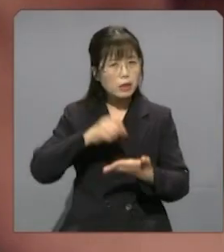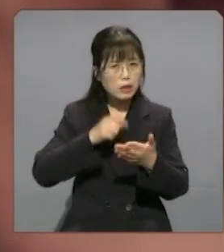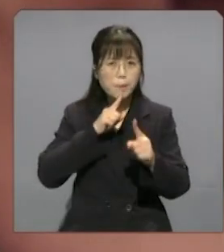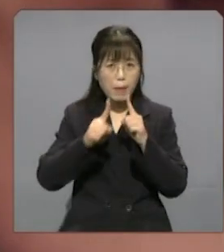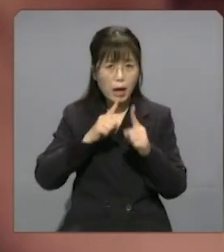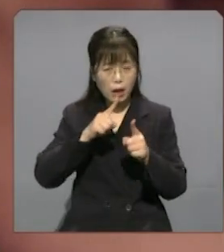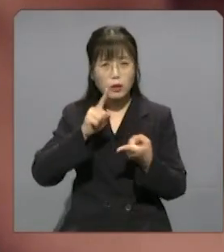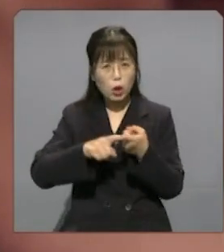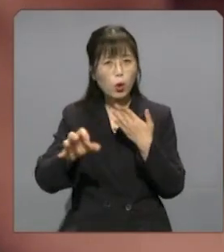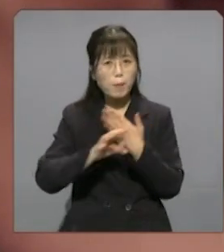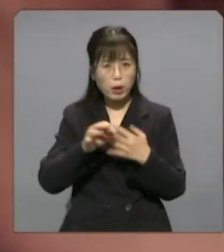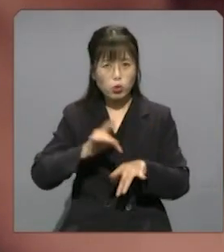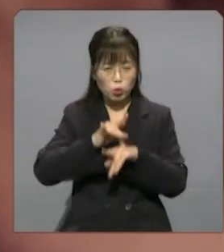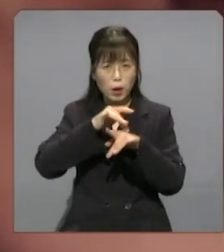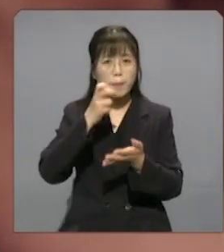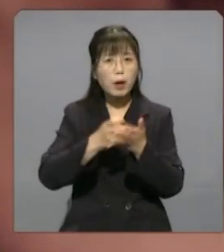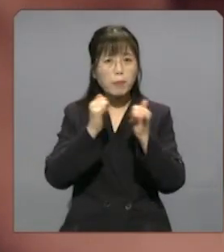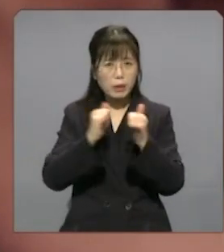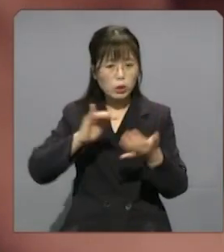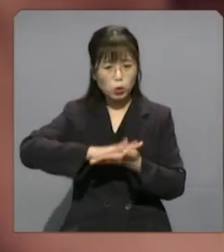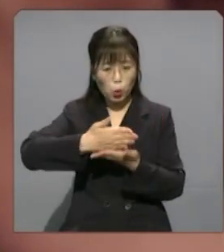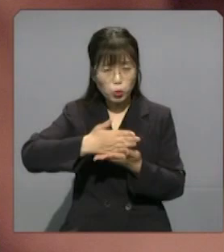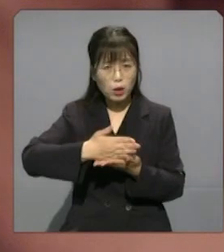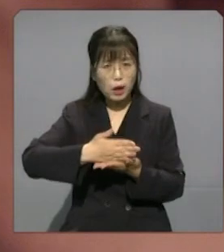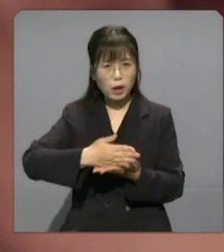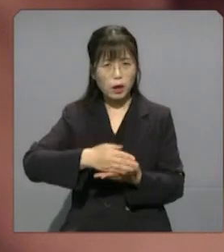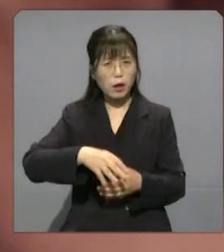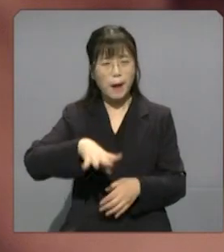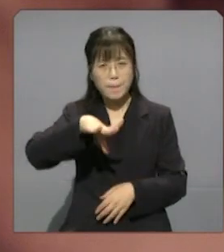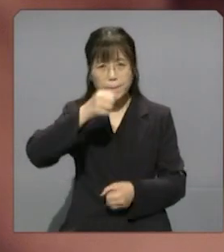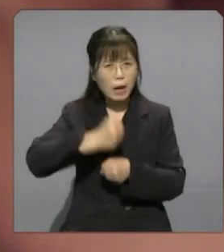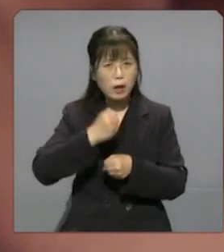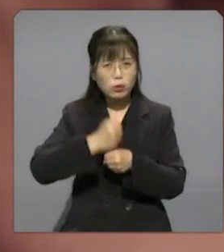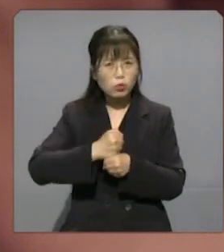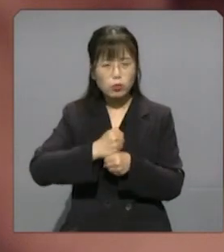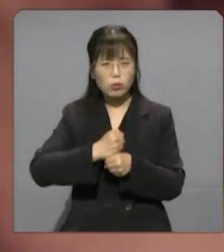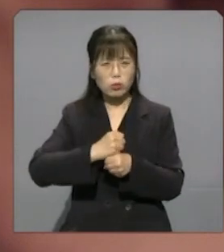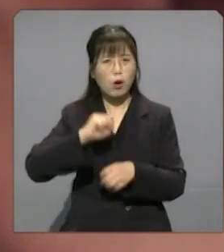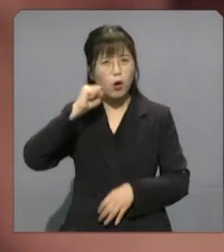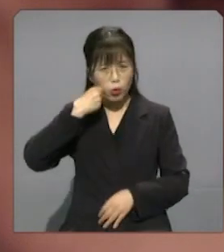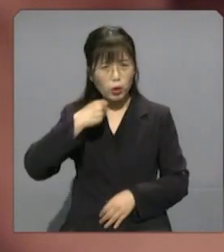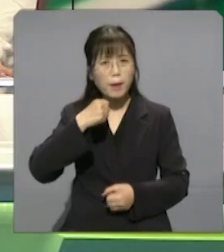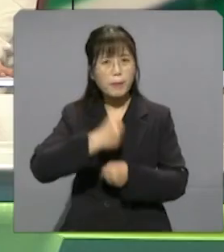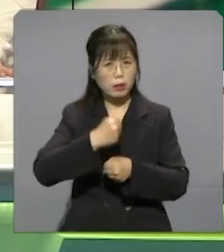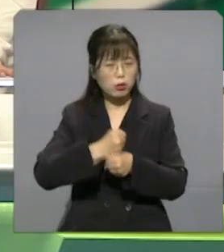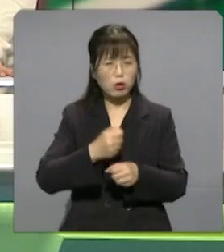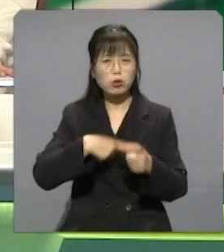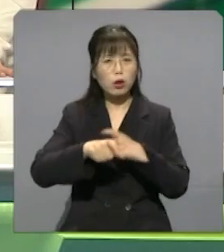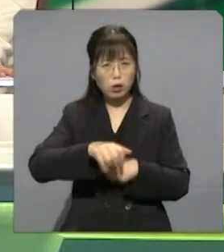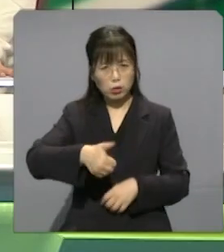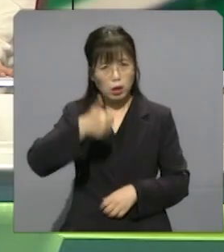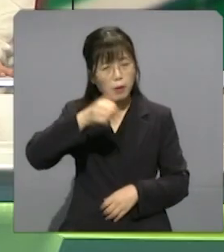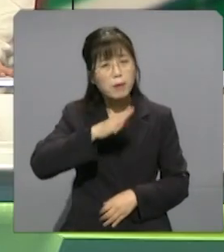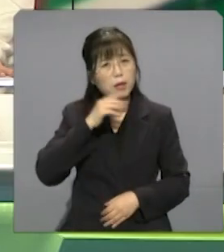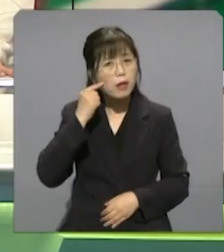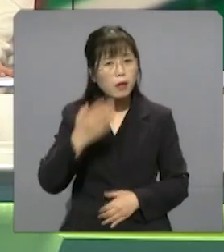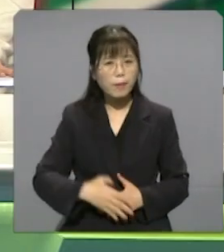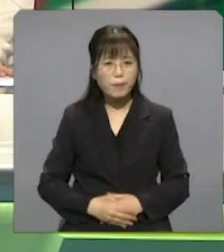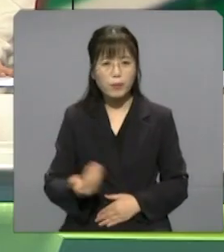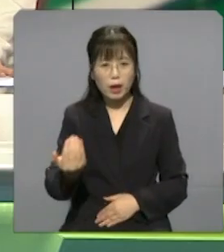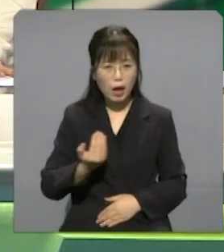기자 이제 말대로라면 유령 법인이 통장을 아예 애초부터 만들 수 없게 하는게 해법이 아니겠습니까네 맞습니다 저희가 앞서